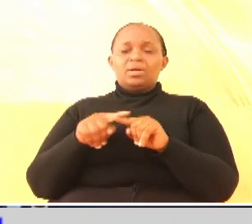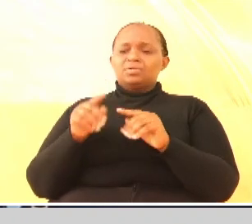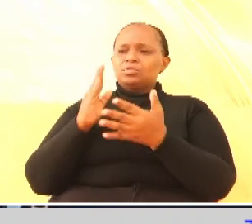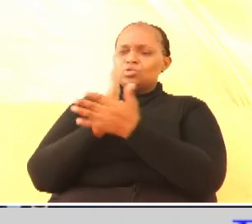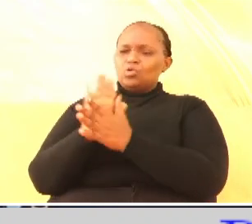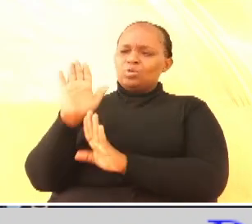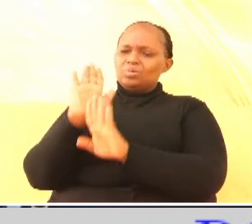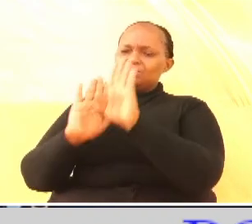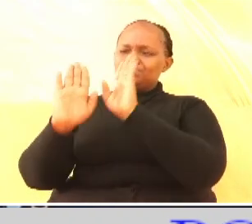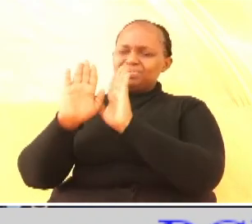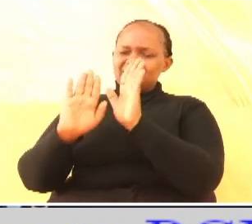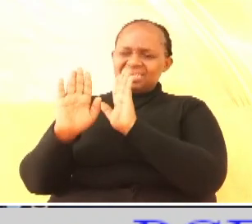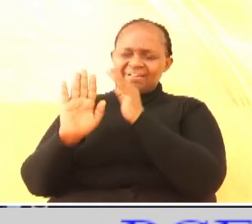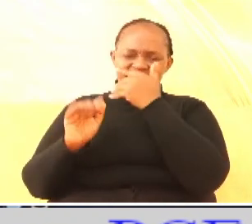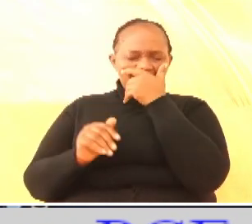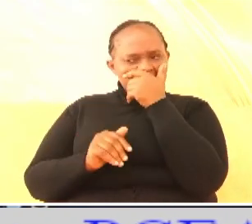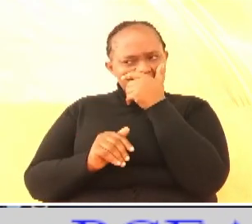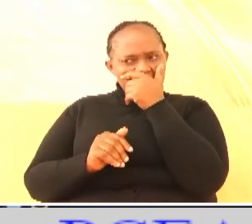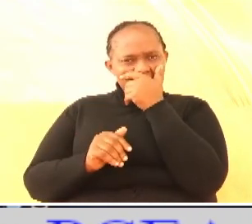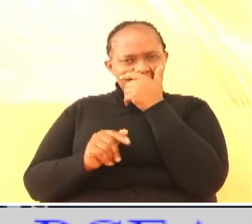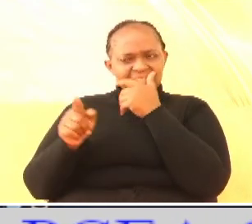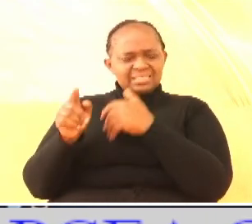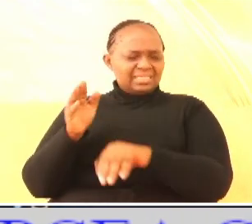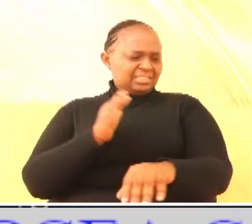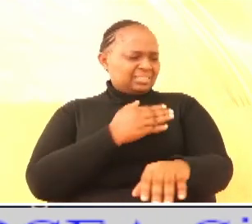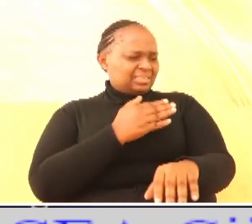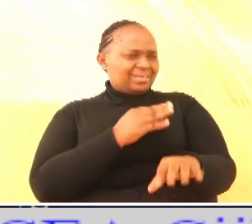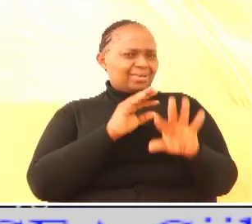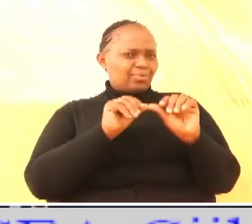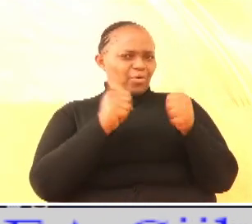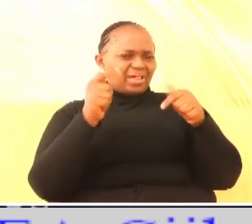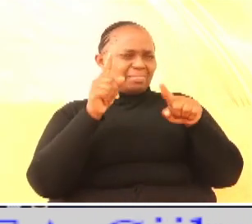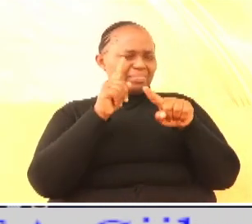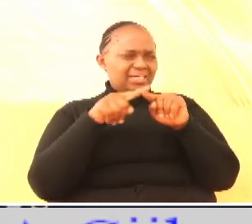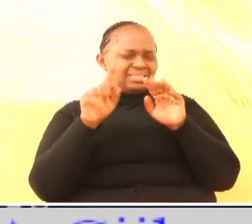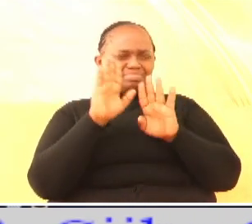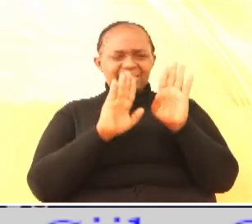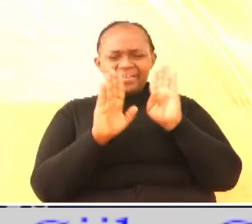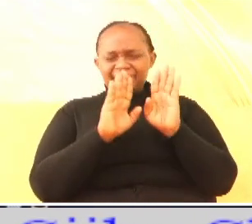Huyo anaimba vizuri lakini ukija kwa dunia utamkuta huko.